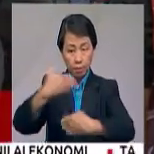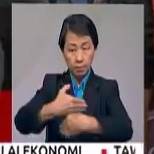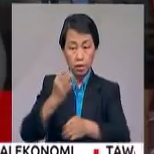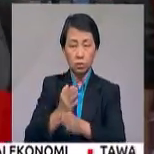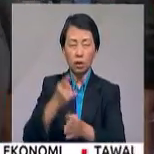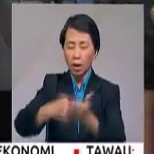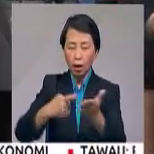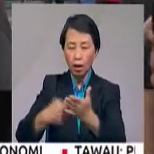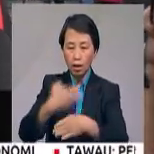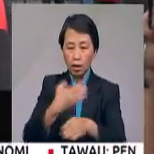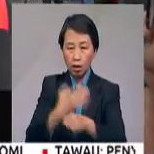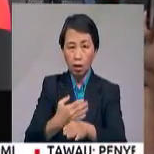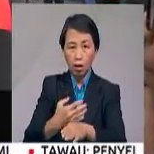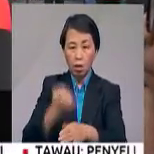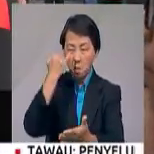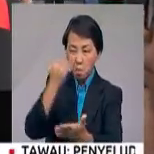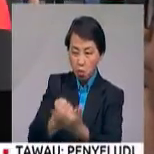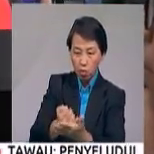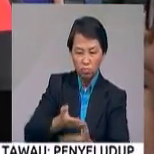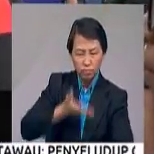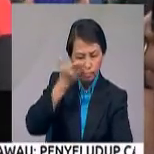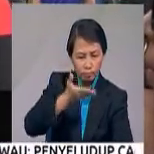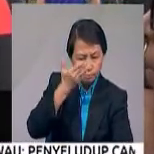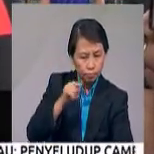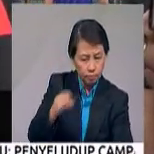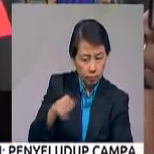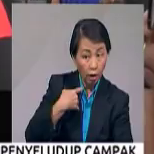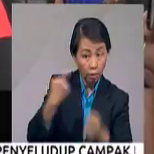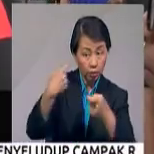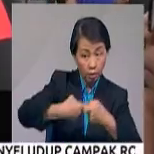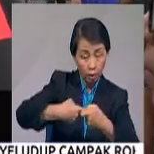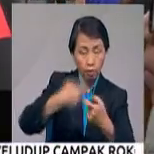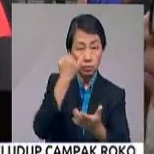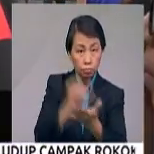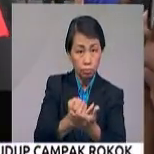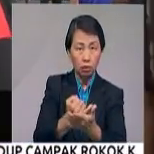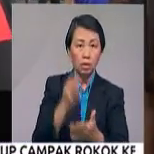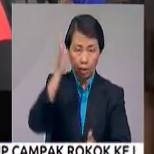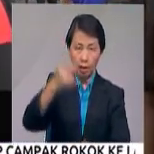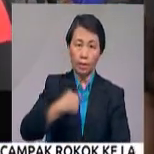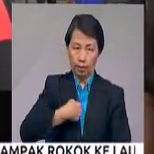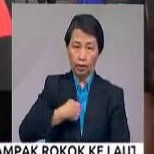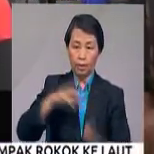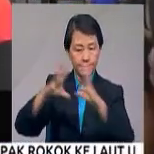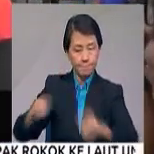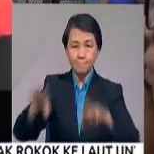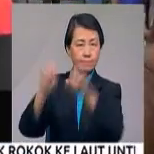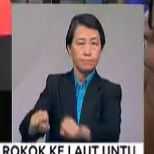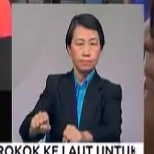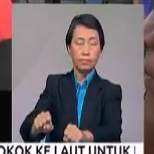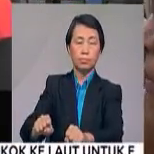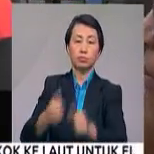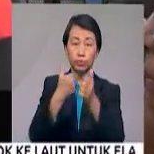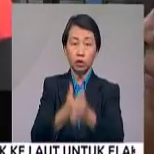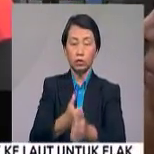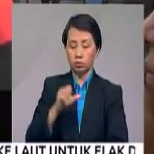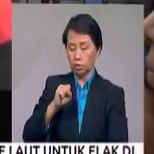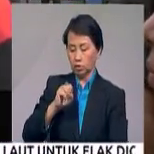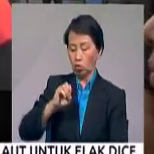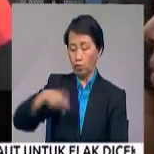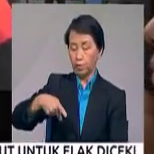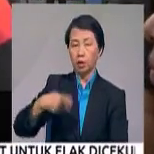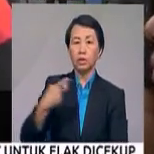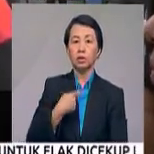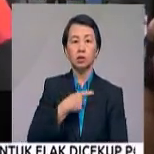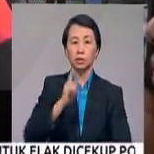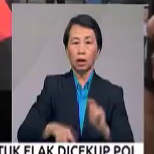ni terorisme, ada bau-bau, ada kaitan dengan terorisme, akan pihak saya tangani. Mengikut SOP kami ada. Kami tak